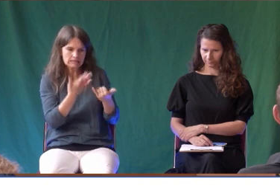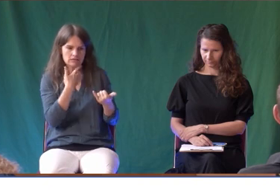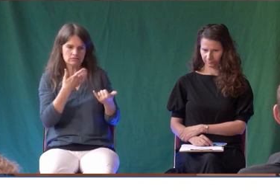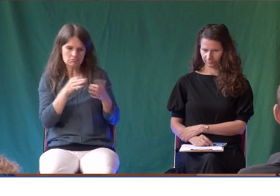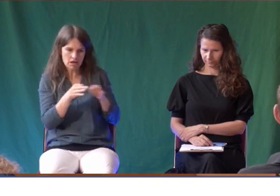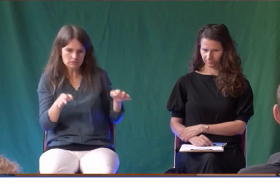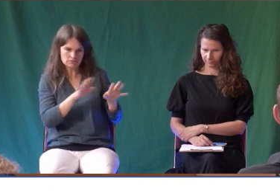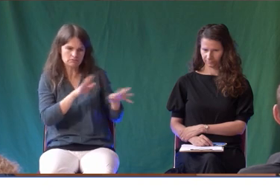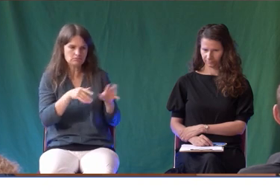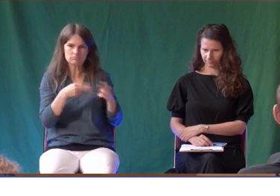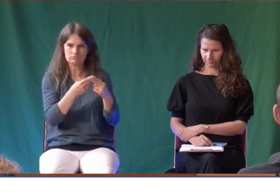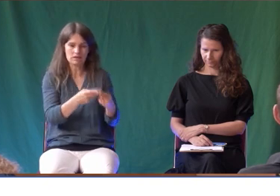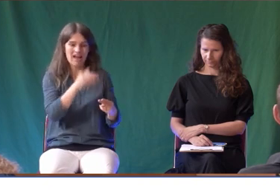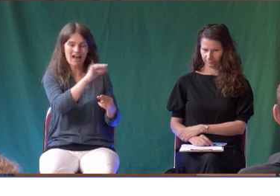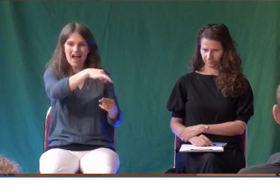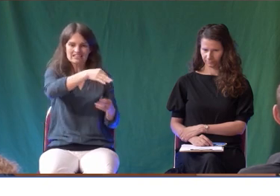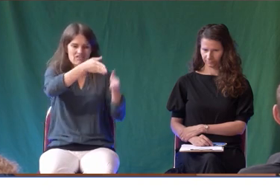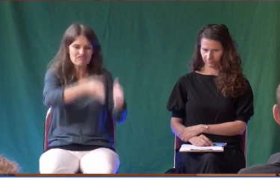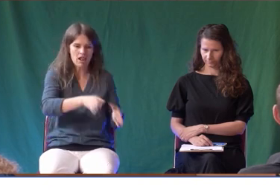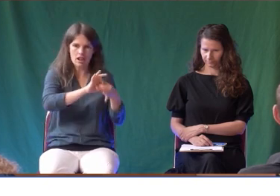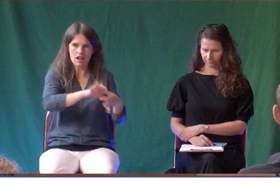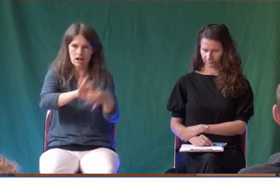orientiert am Einzelfall